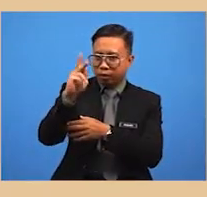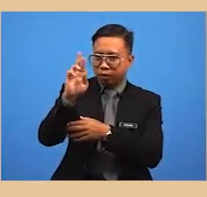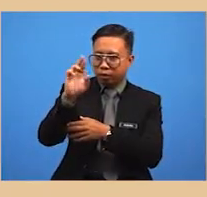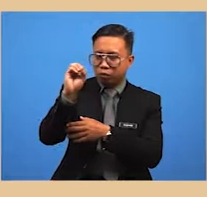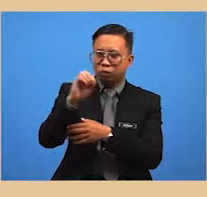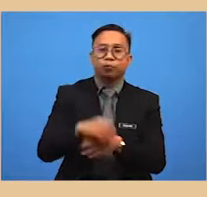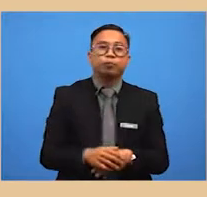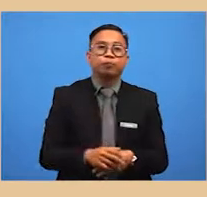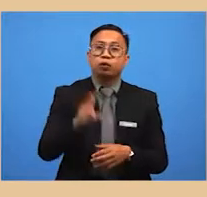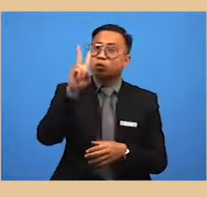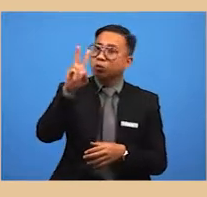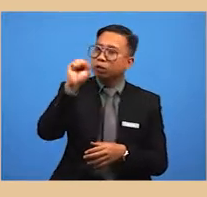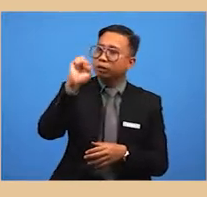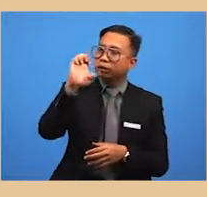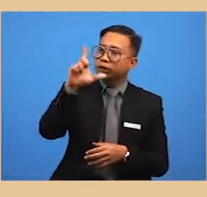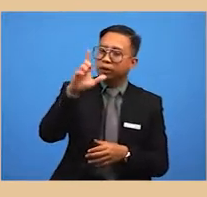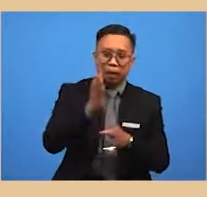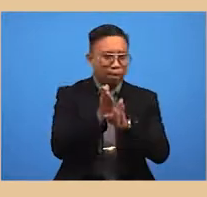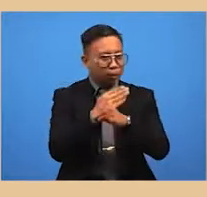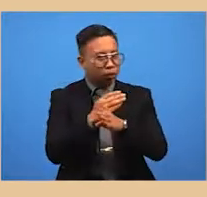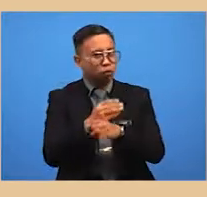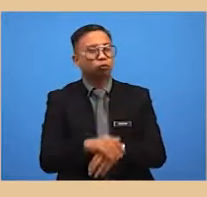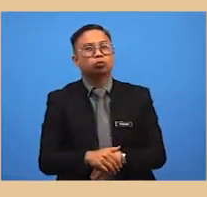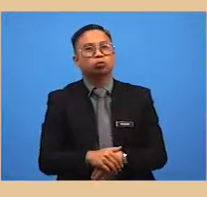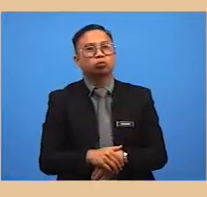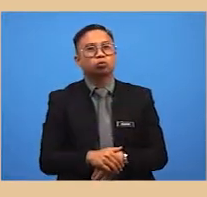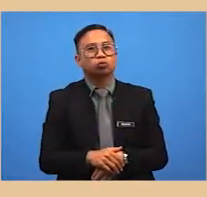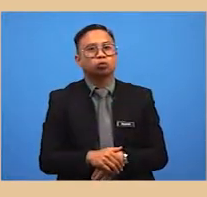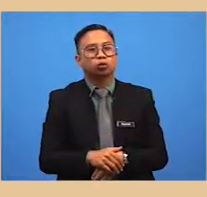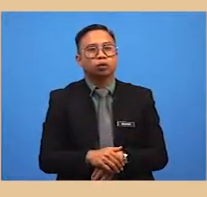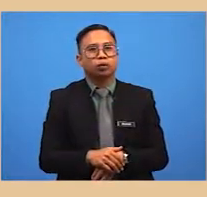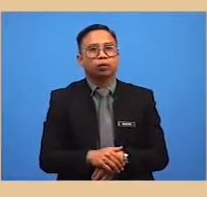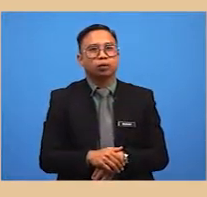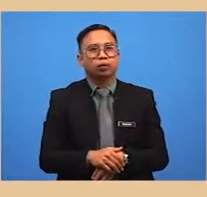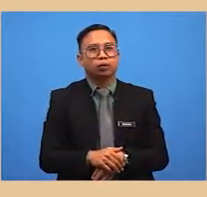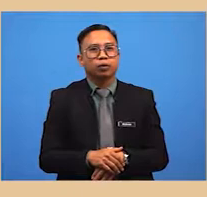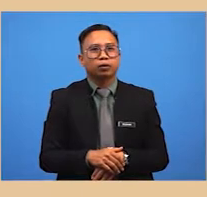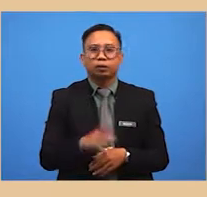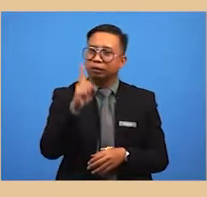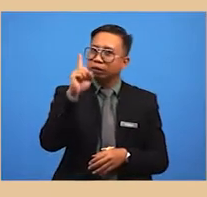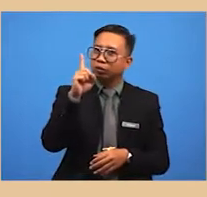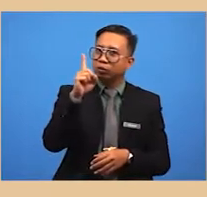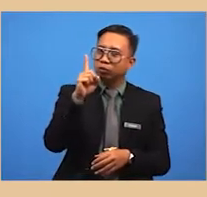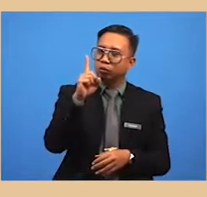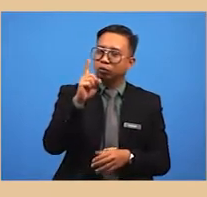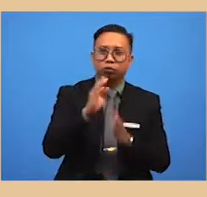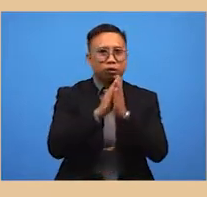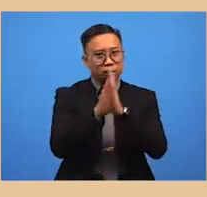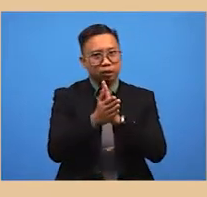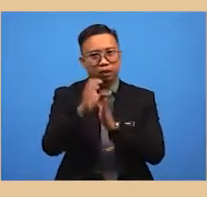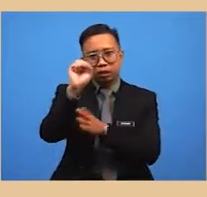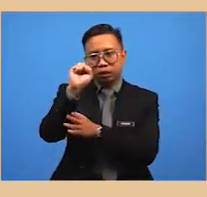2 sel akan membentuk sel sinergik, manakala 1 sel akan